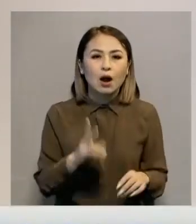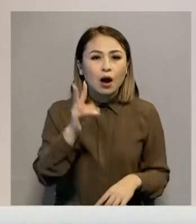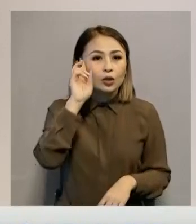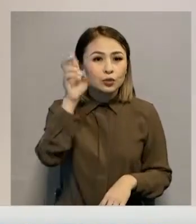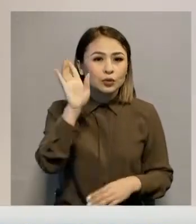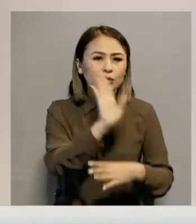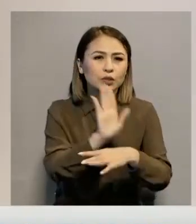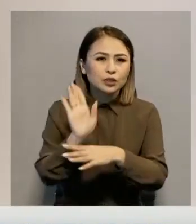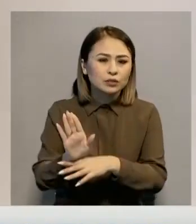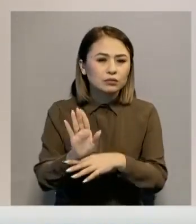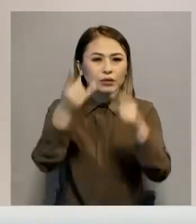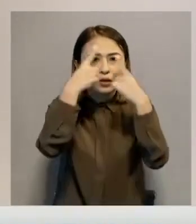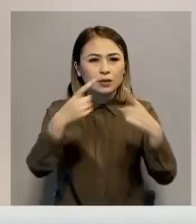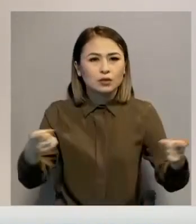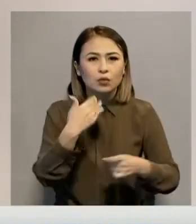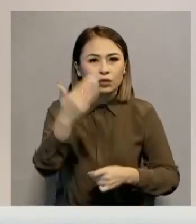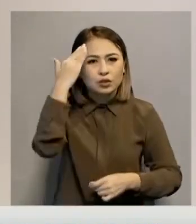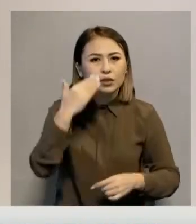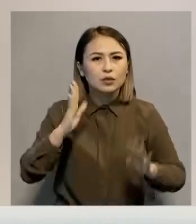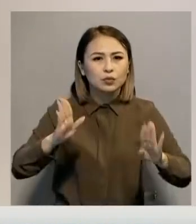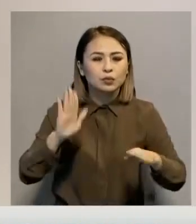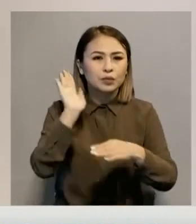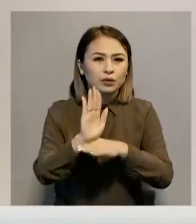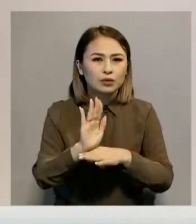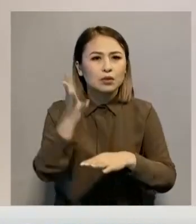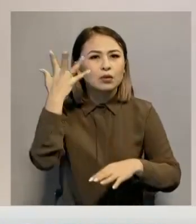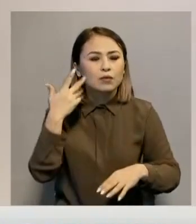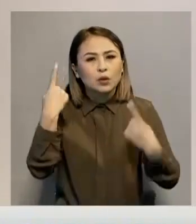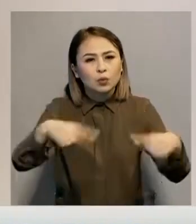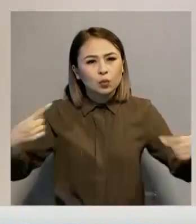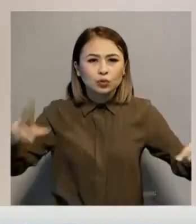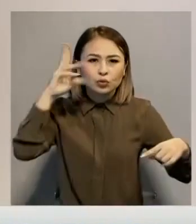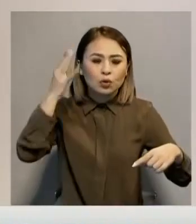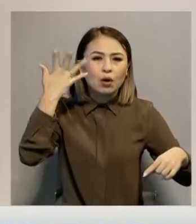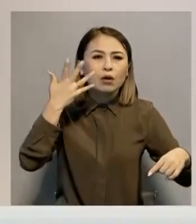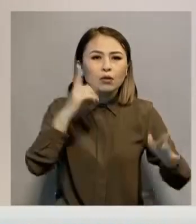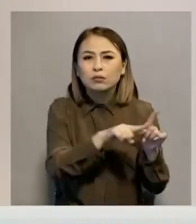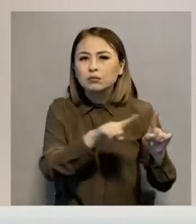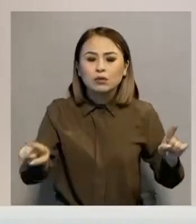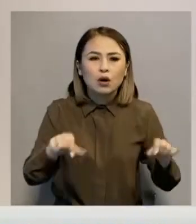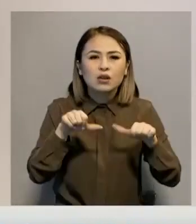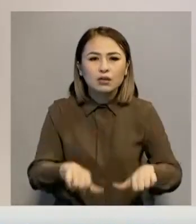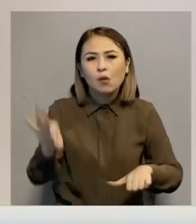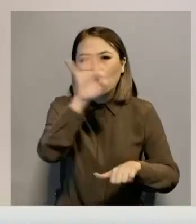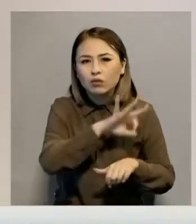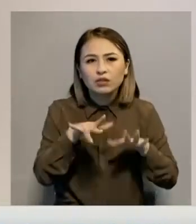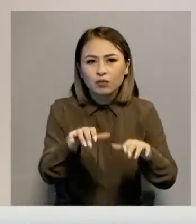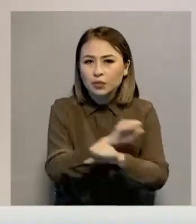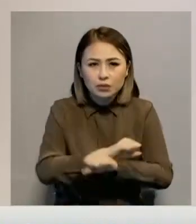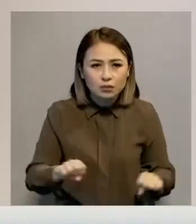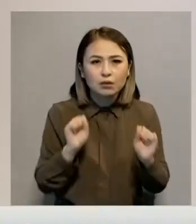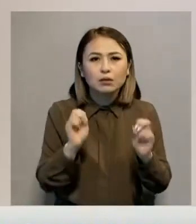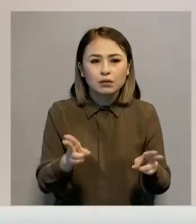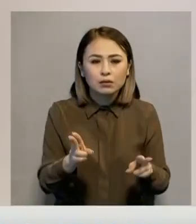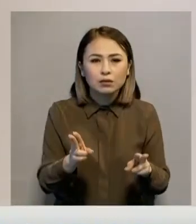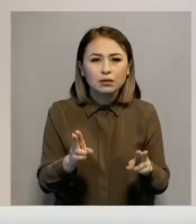кейбір уәждеріне қарайтын болсаңыз, оны жазда береміз дейді, басқада береміз дейді. Ал оған дейін бізде құқық реформасы жүрмеу керек пе, реформа